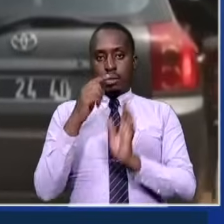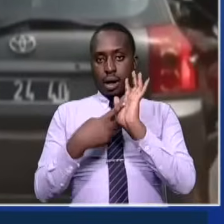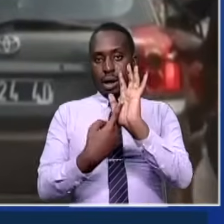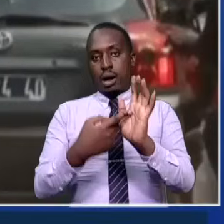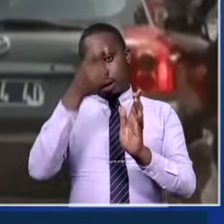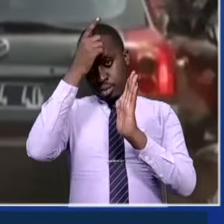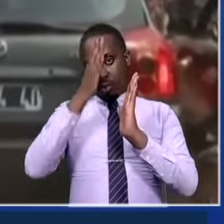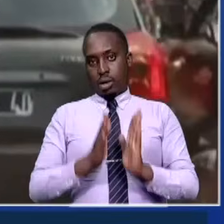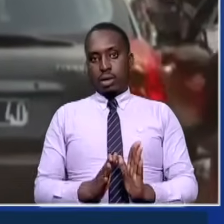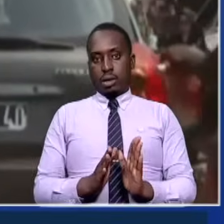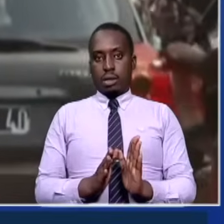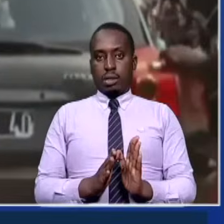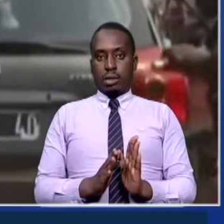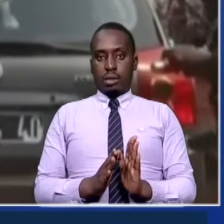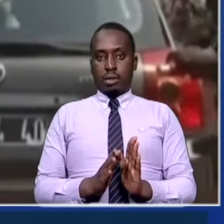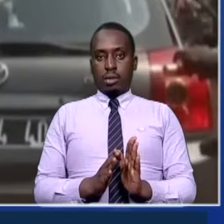ko abaturage